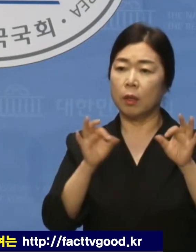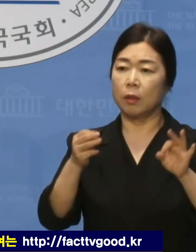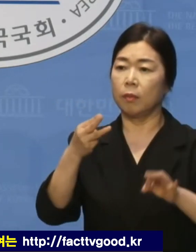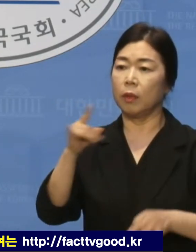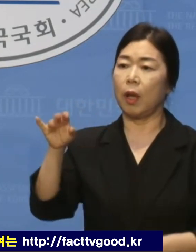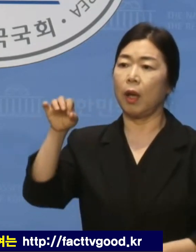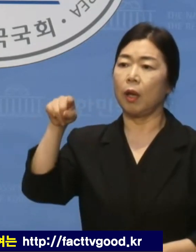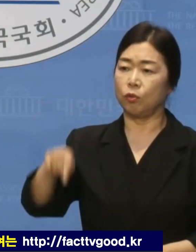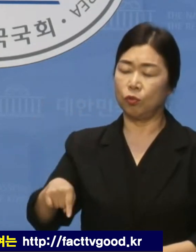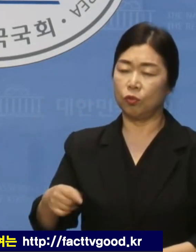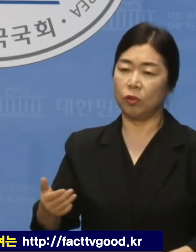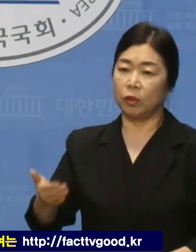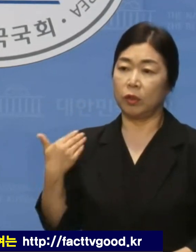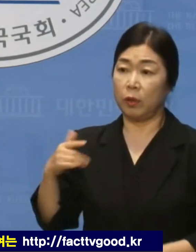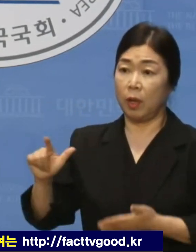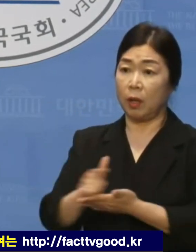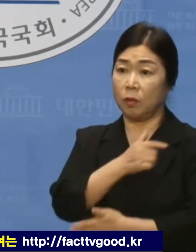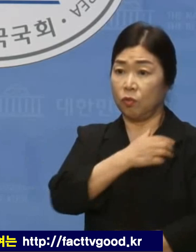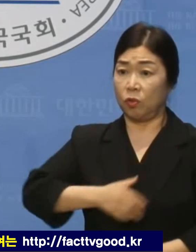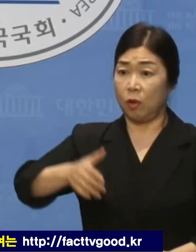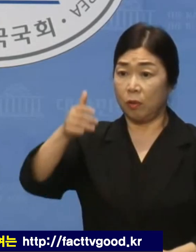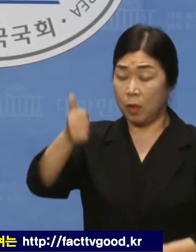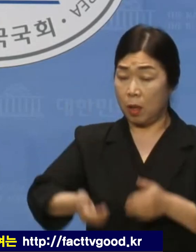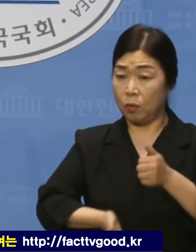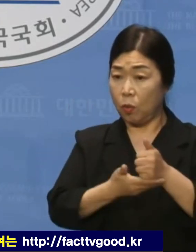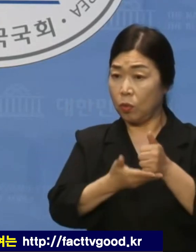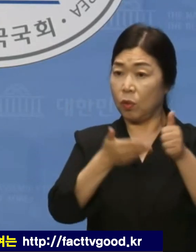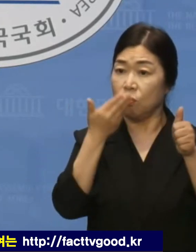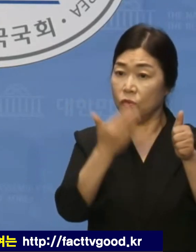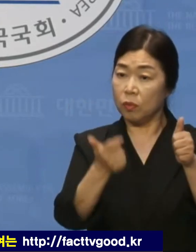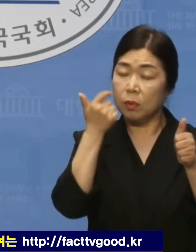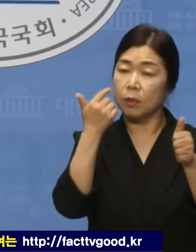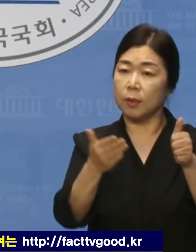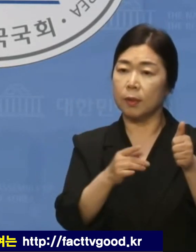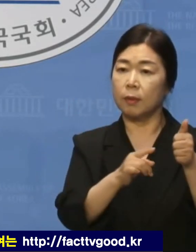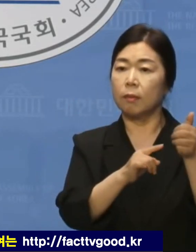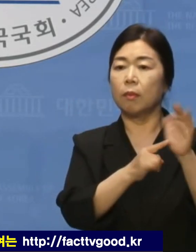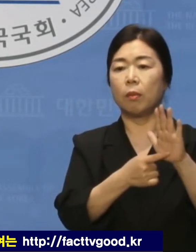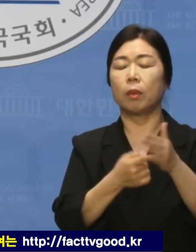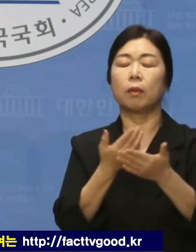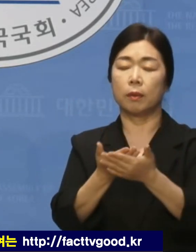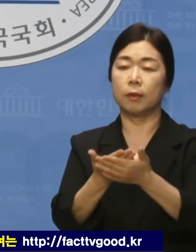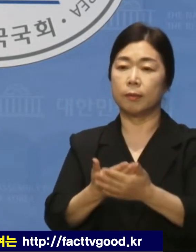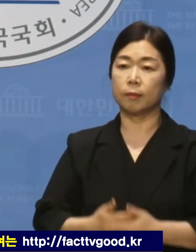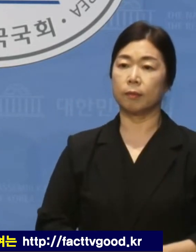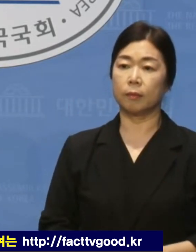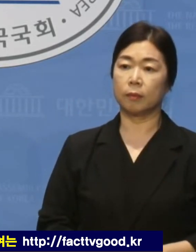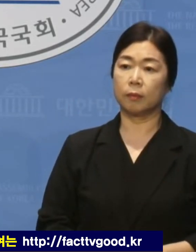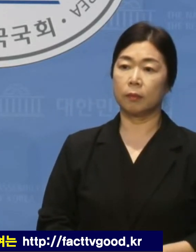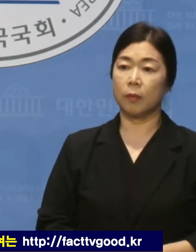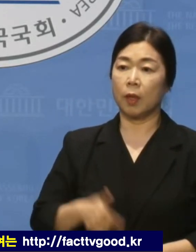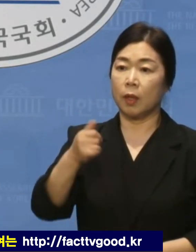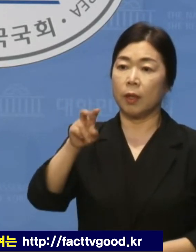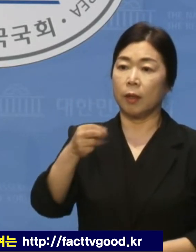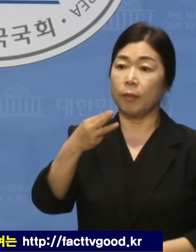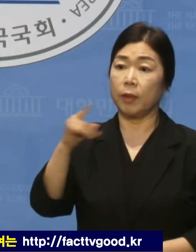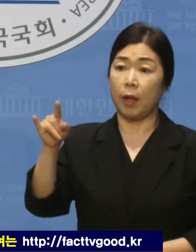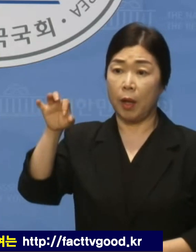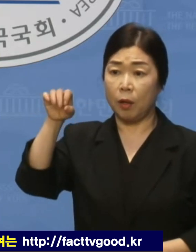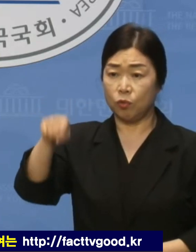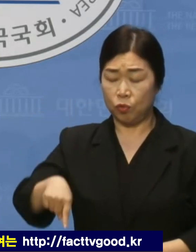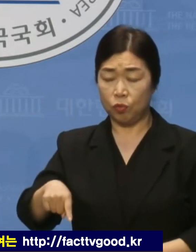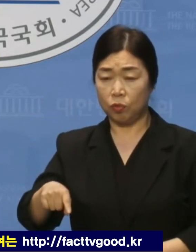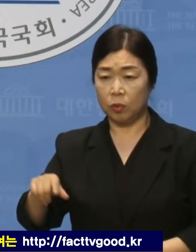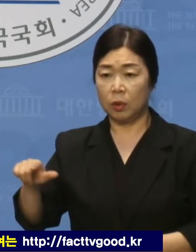전 강서구청장을 공천할 것인지 밝히십시오. 김태우 전 강서구청장은